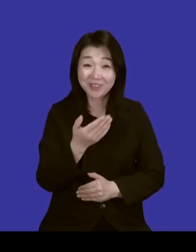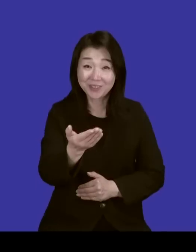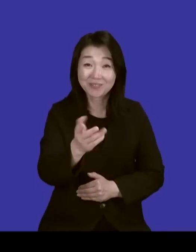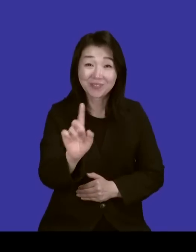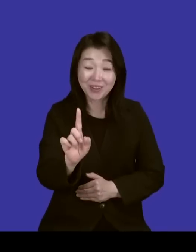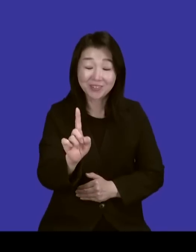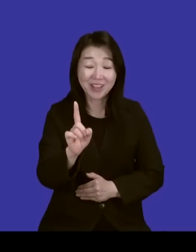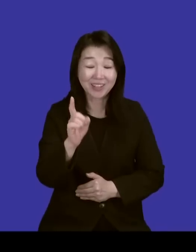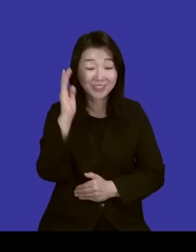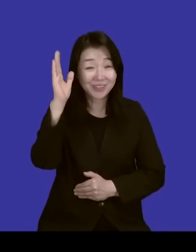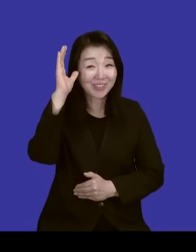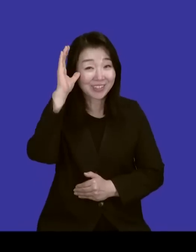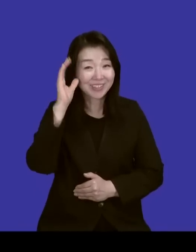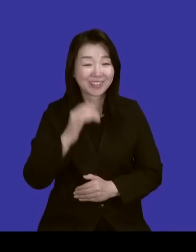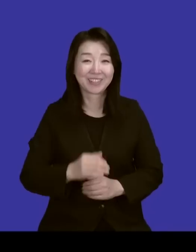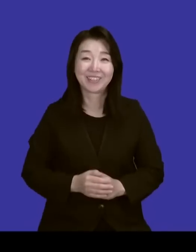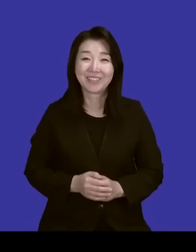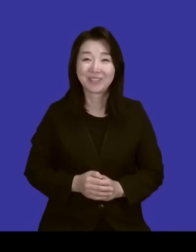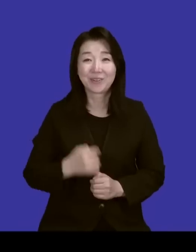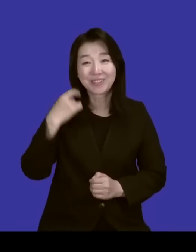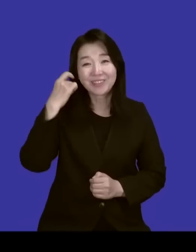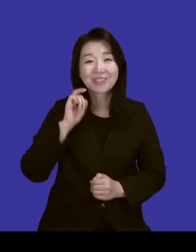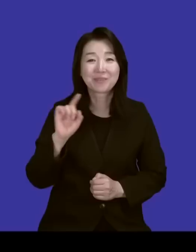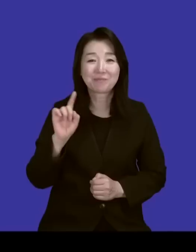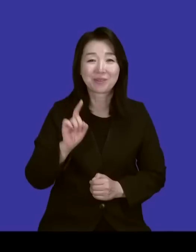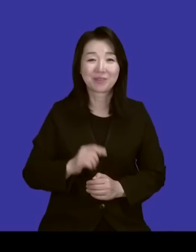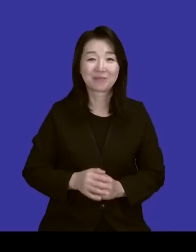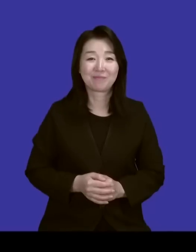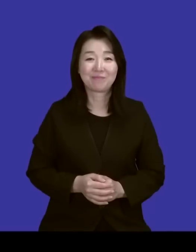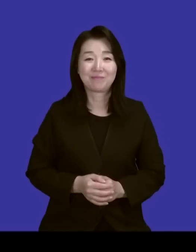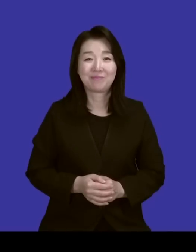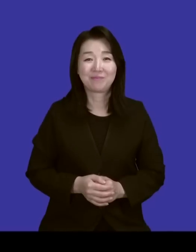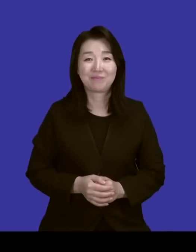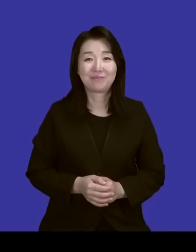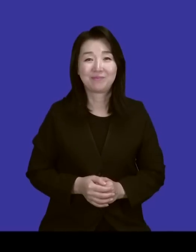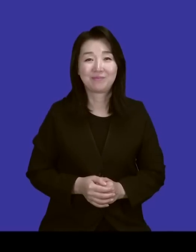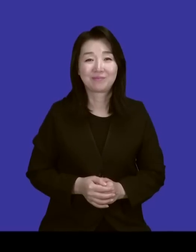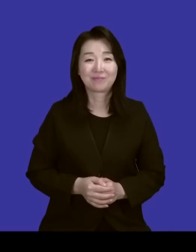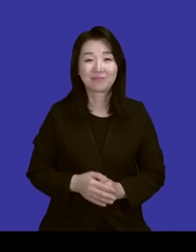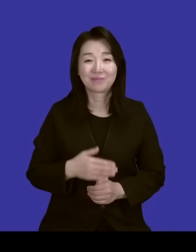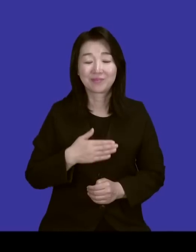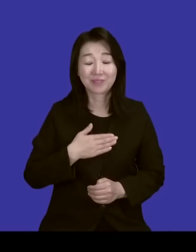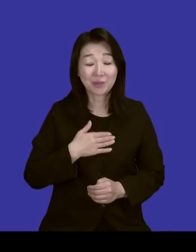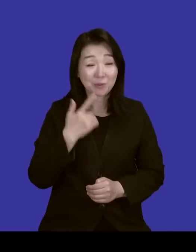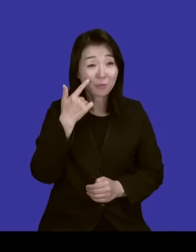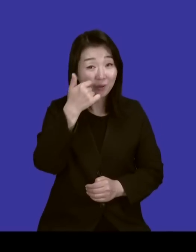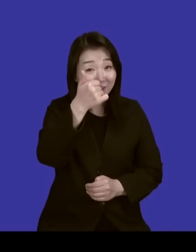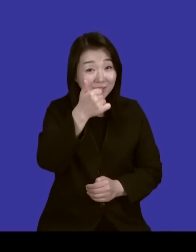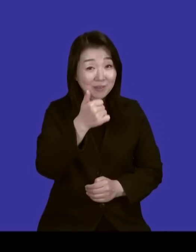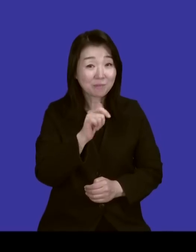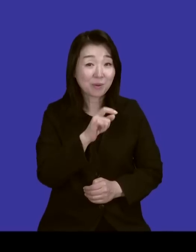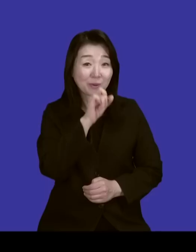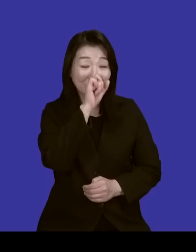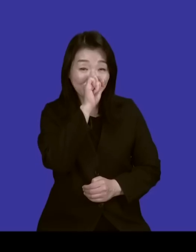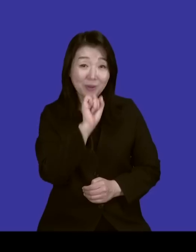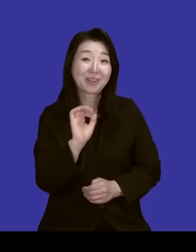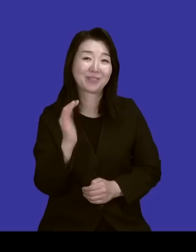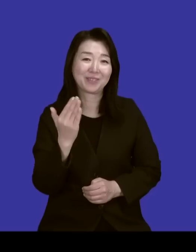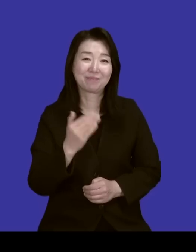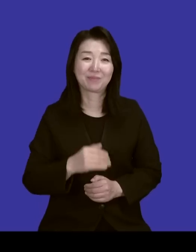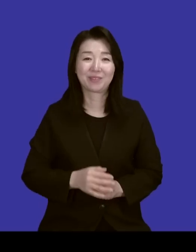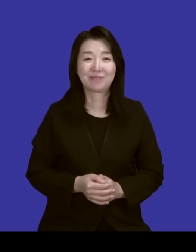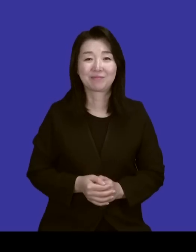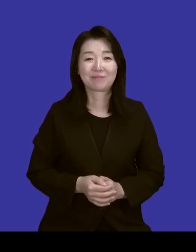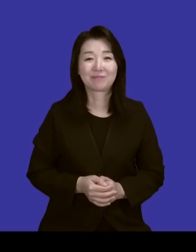설교자 설교 기대하겠습니다. 네, 어떻게 들으셨어요? 아 진짜 저는 정말로 오늘 목사님 진짜 너무 좋아하게 됐습니다. 너무